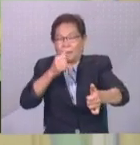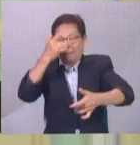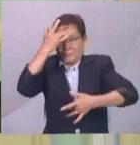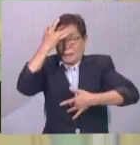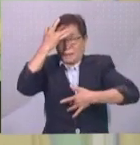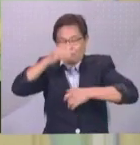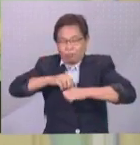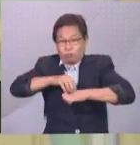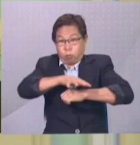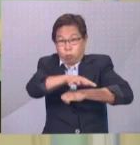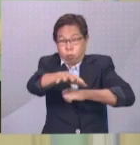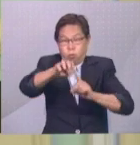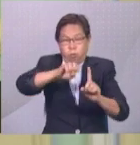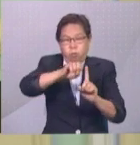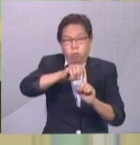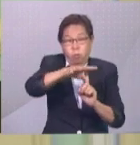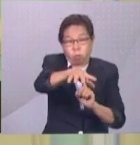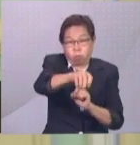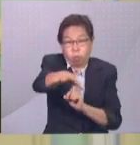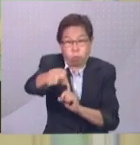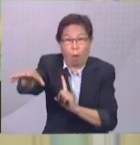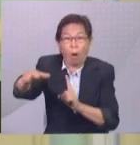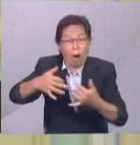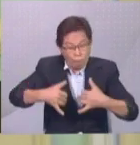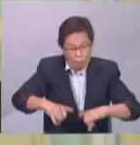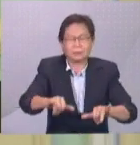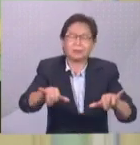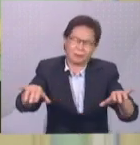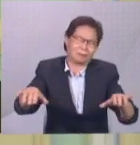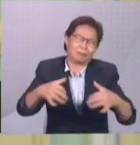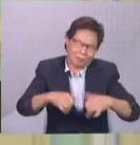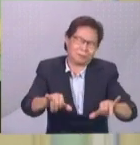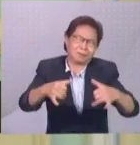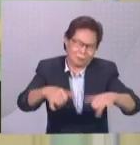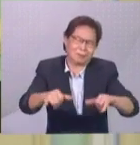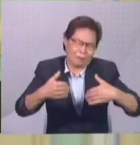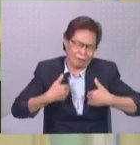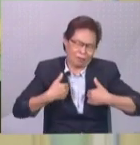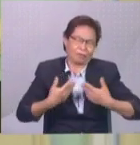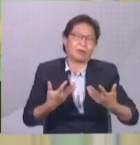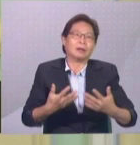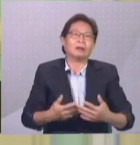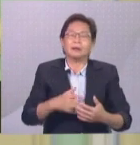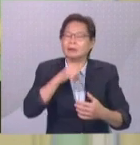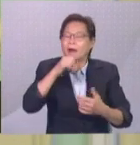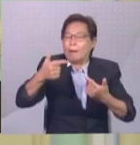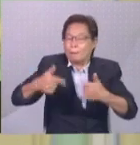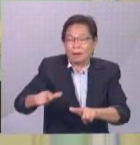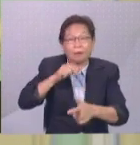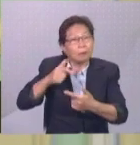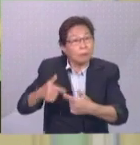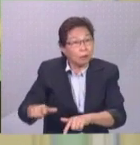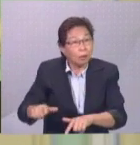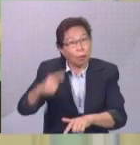ini masih dilaksanakan. Awal lagi saya dah sebutkan masih dilaksanakan. Antara yang tidak dibenarkan adalah